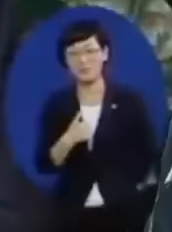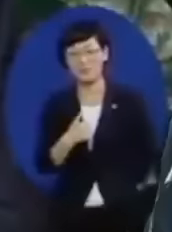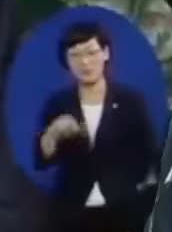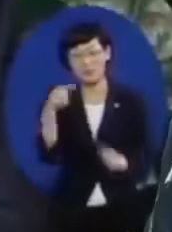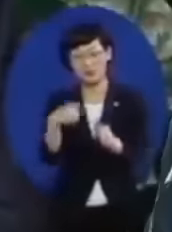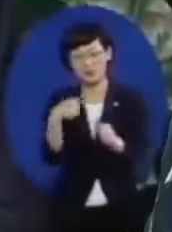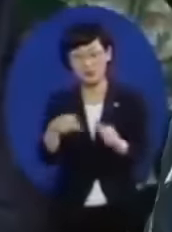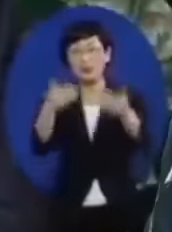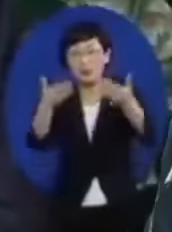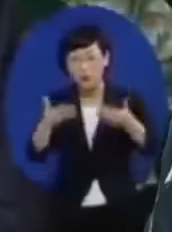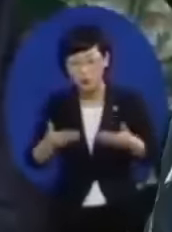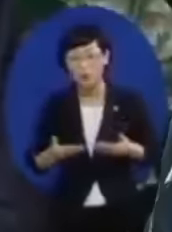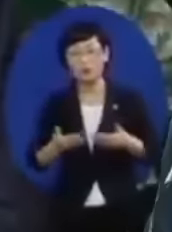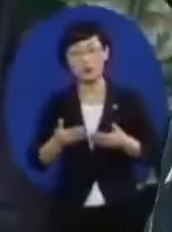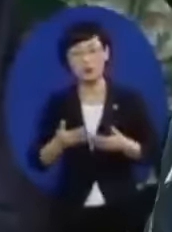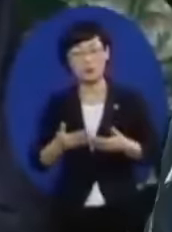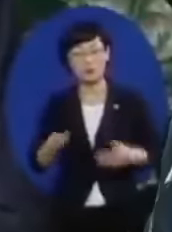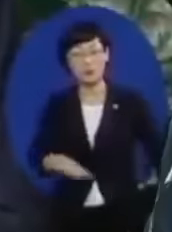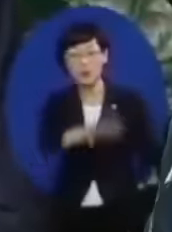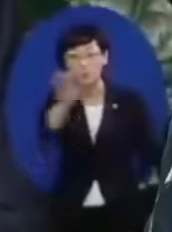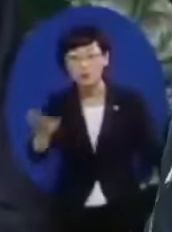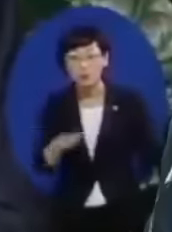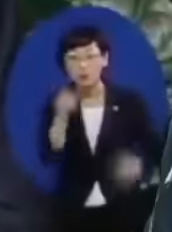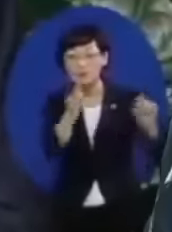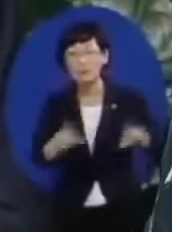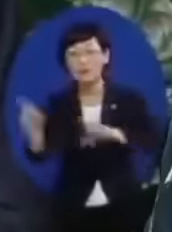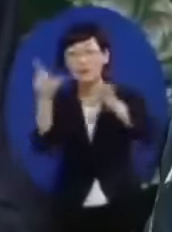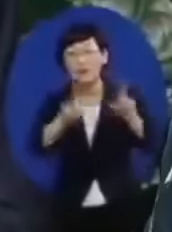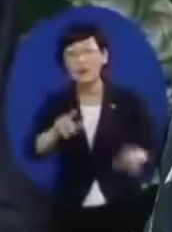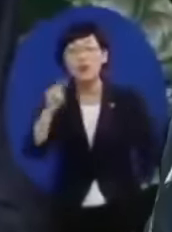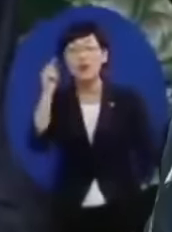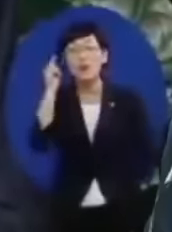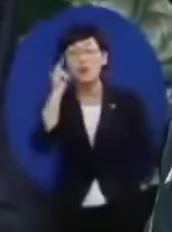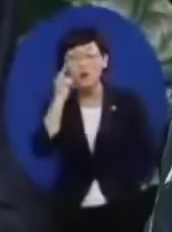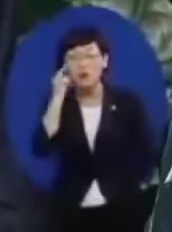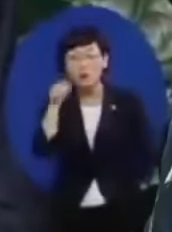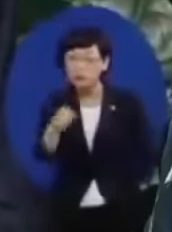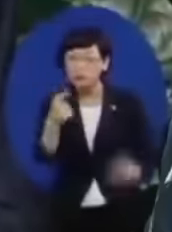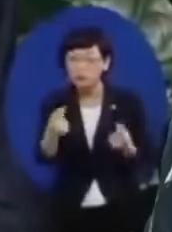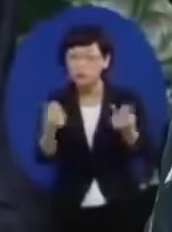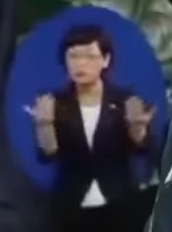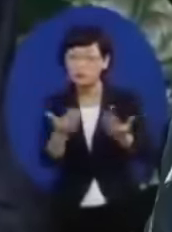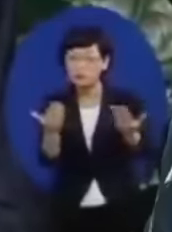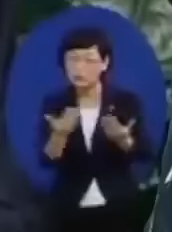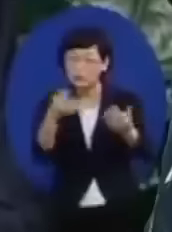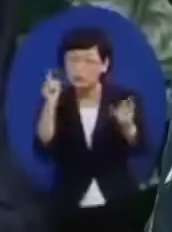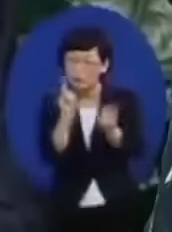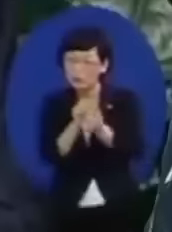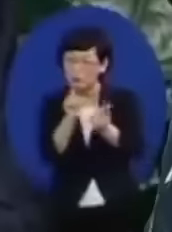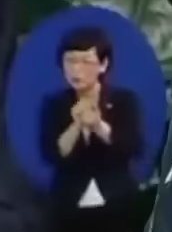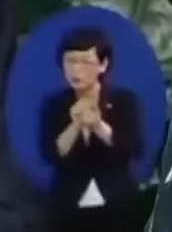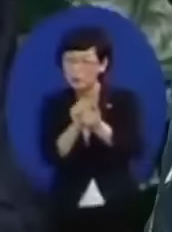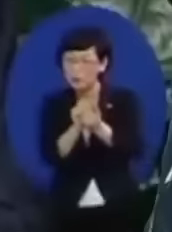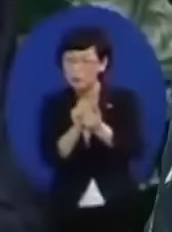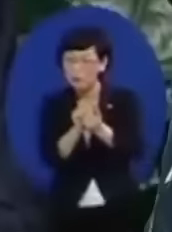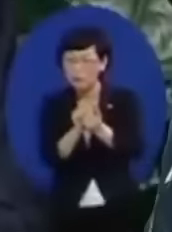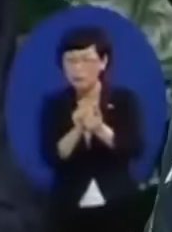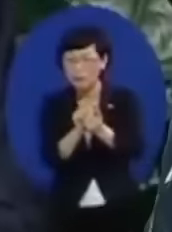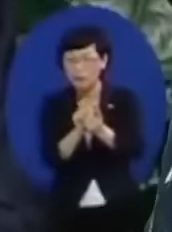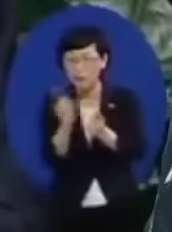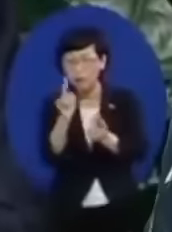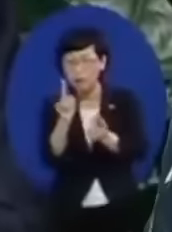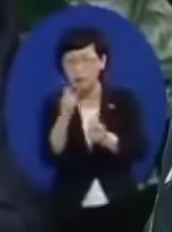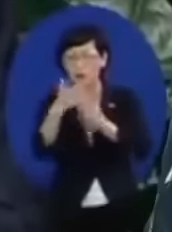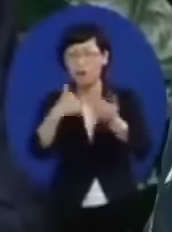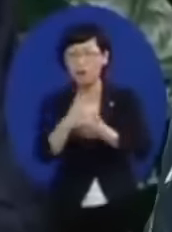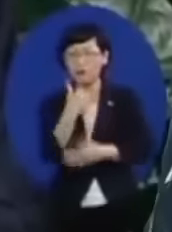지도해 주신 것입니다. 우리의 생활에 왜 이런 일이 닥치는지 하나님을 바라보고 기다리며